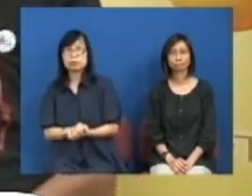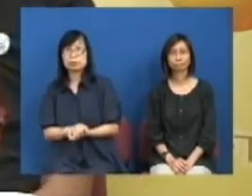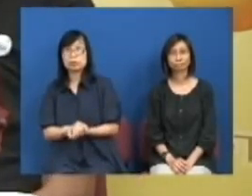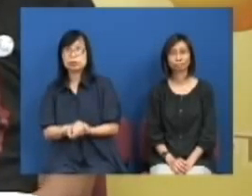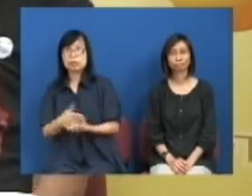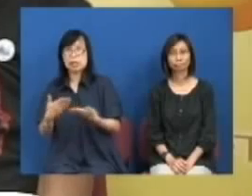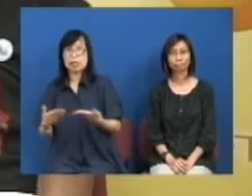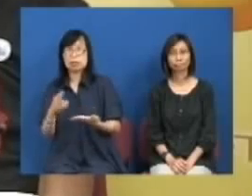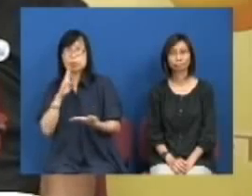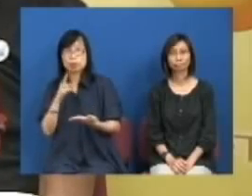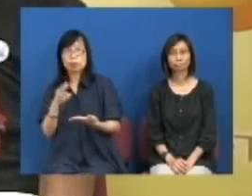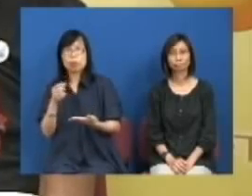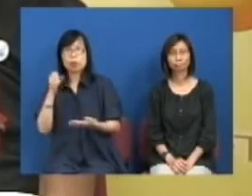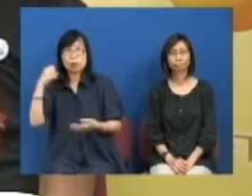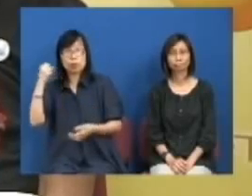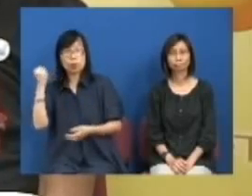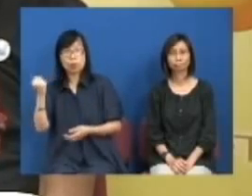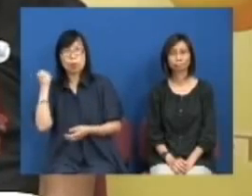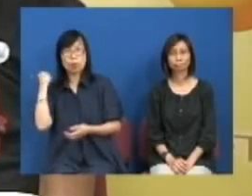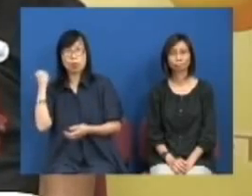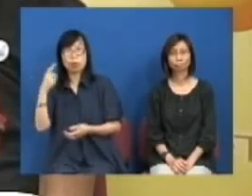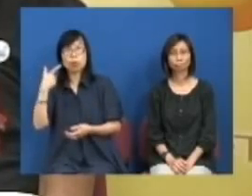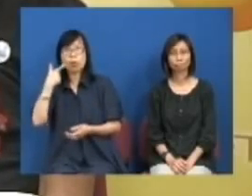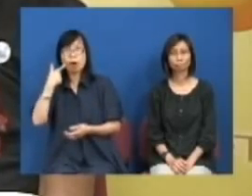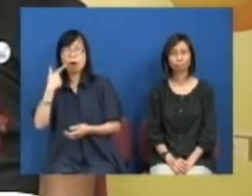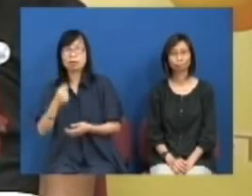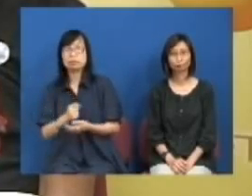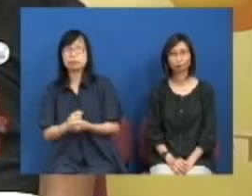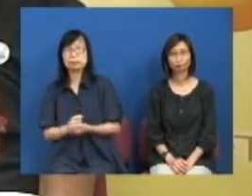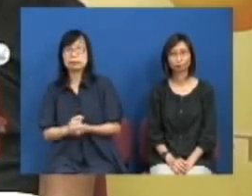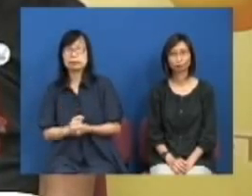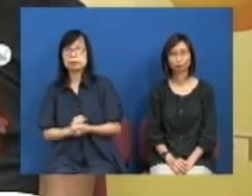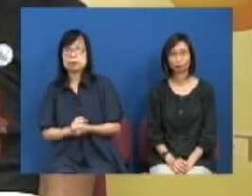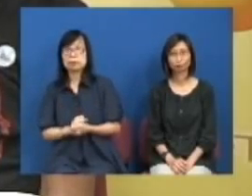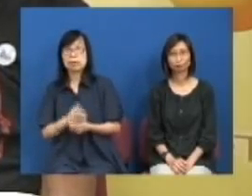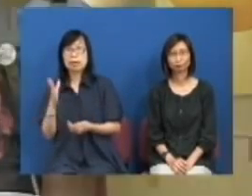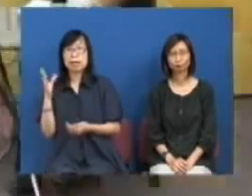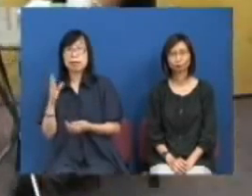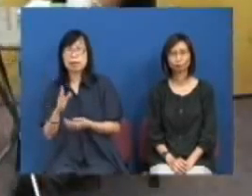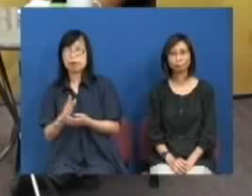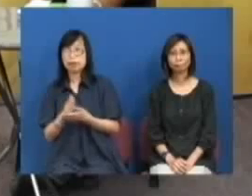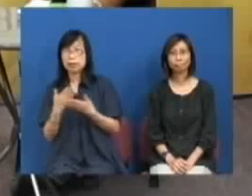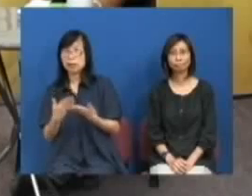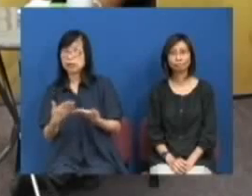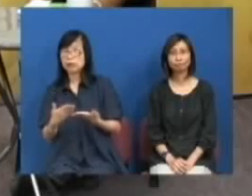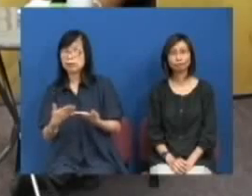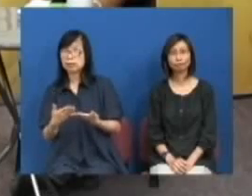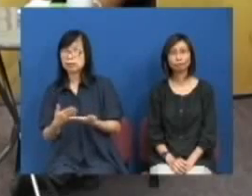強硬，更加一個高壓一派咧，就係希望傾。咁嗱喺呢